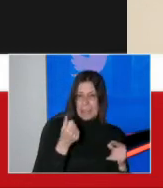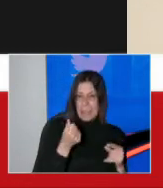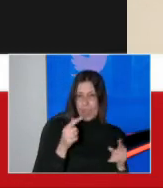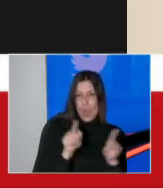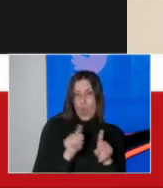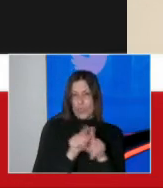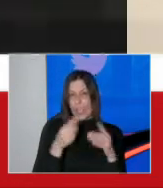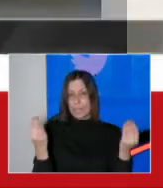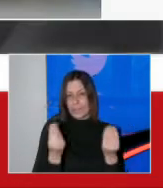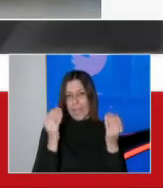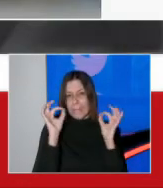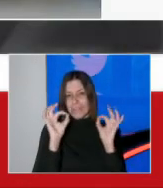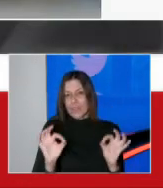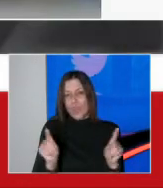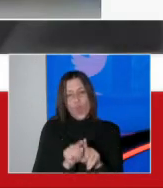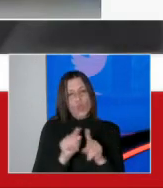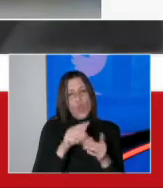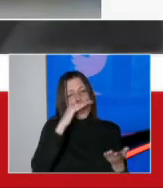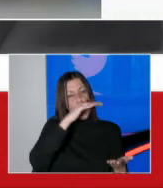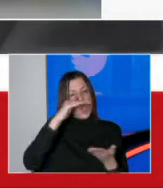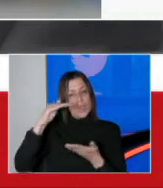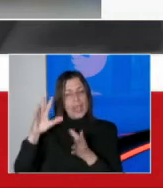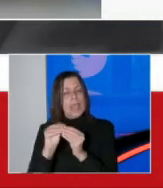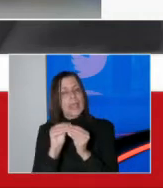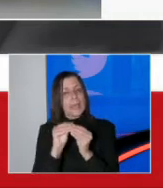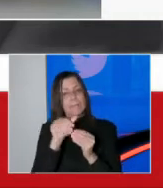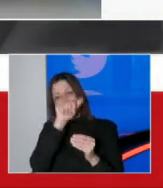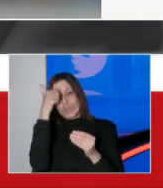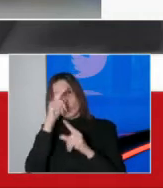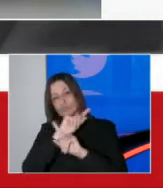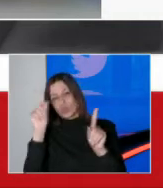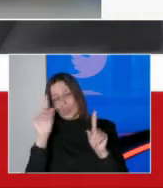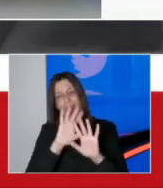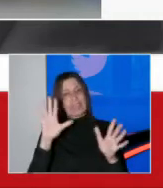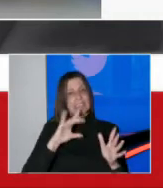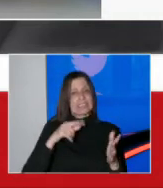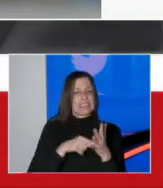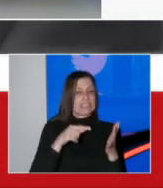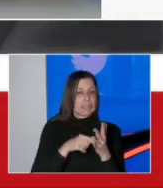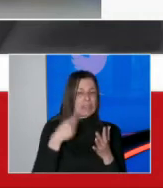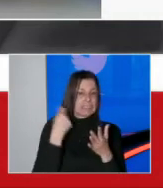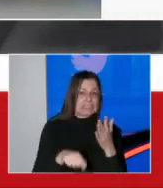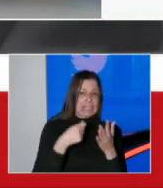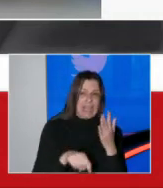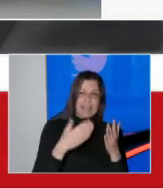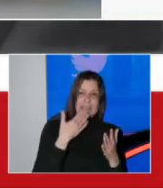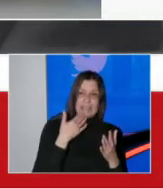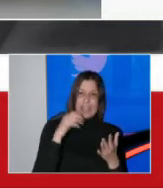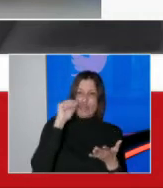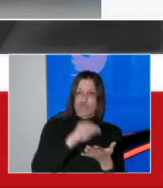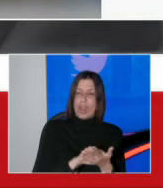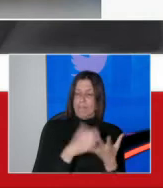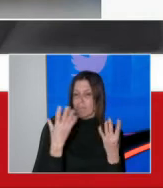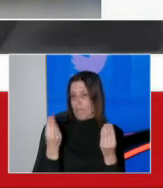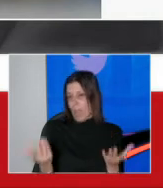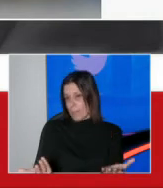אותו מוצר בדיוק, באותו גודל, רק עם מיתוג שונה, אין שום סיבה בעולם שהצרכן הישראלי ישלם כל כך